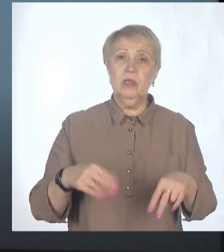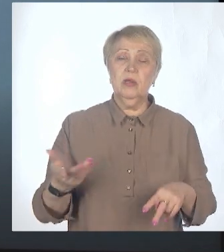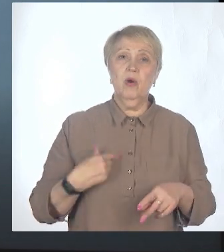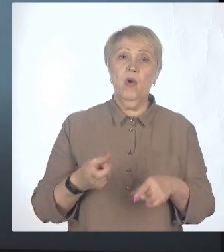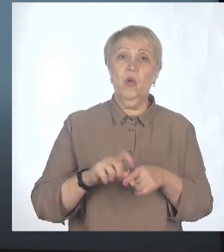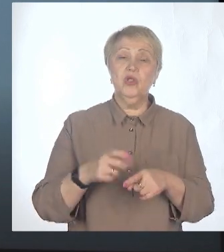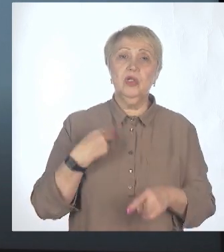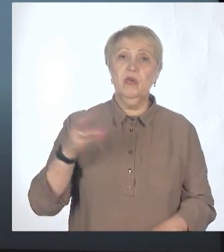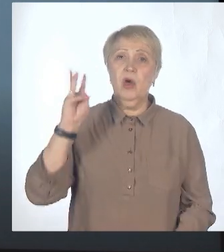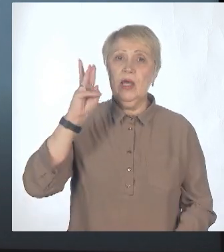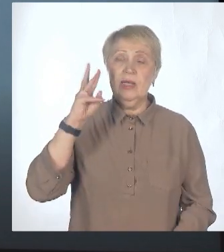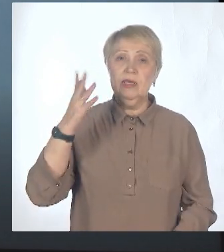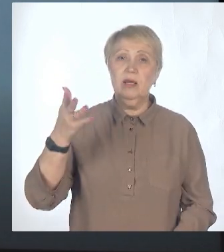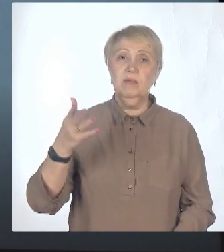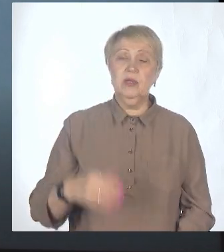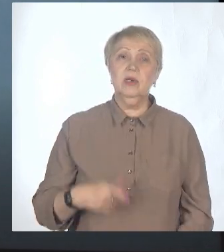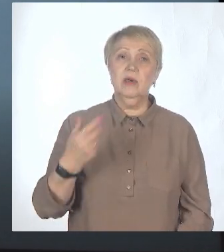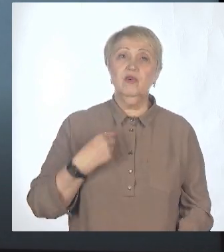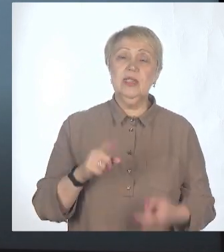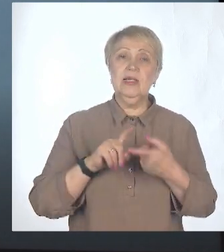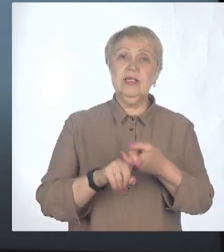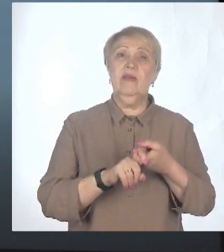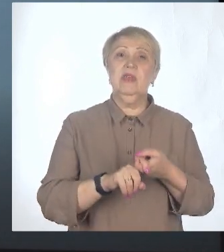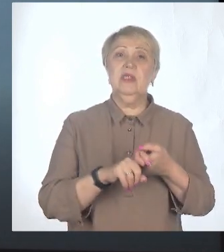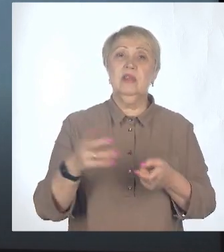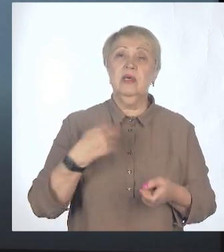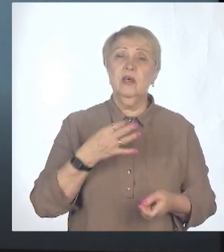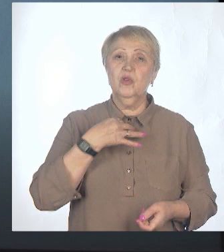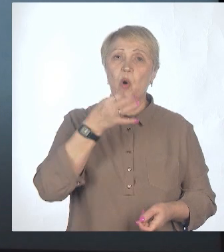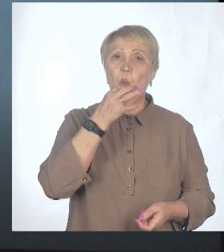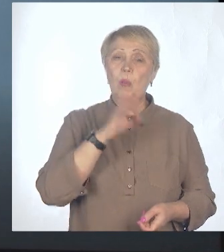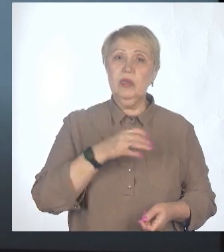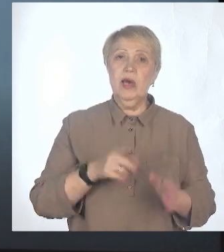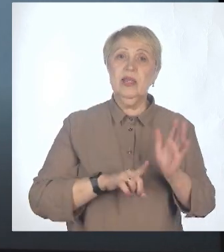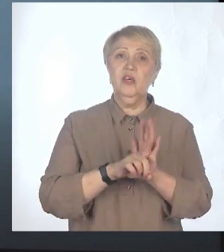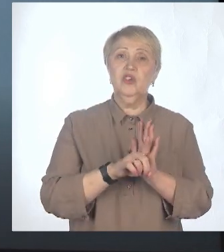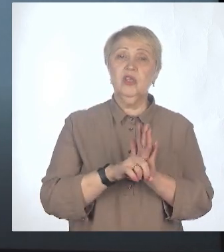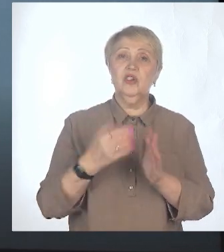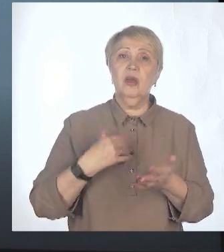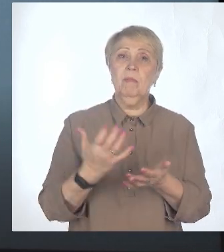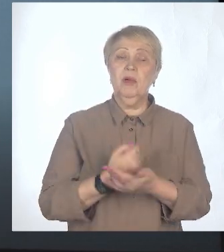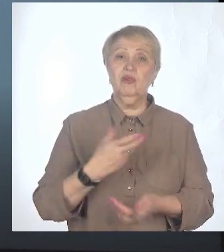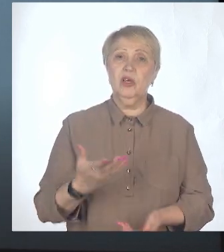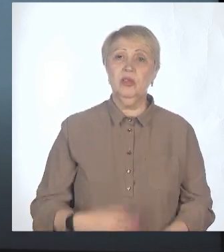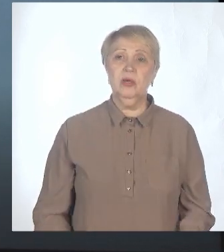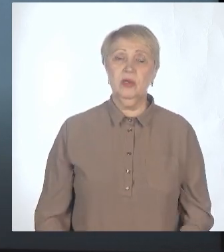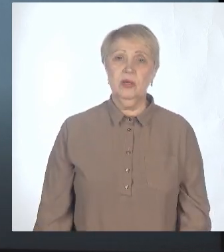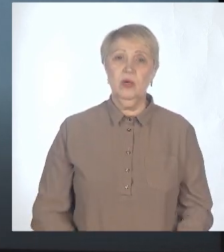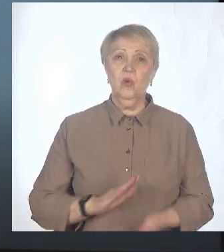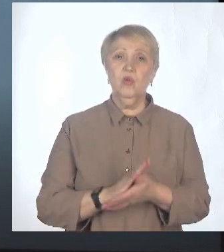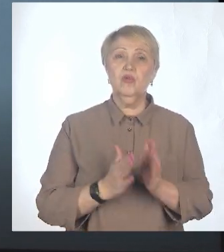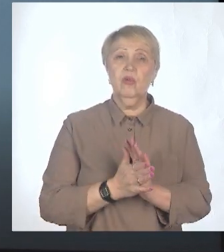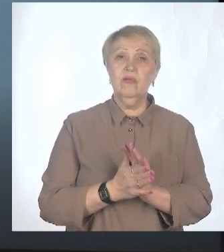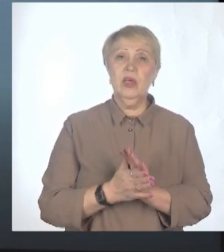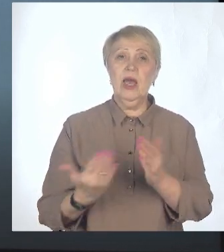зависит от опыта, от портфолио, если можно так сказать, потому что начинающий специалист получает условно одну сумму, если